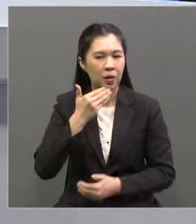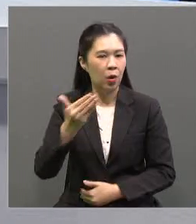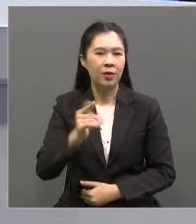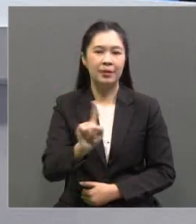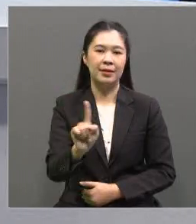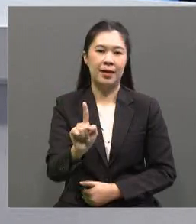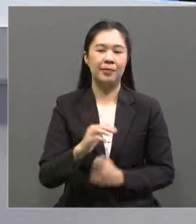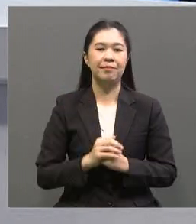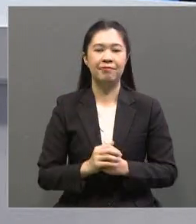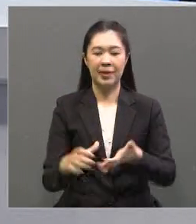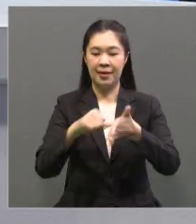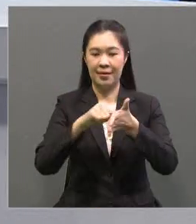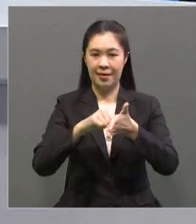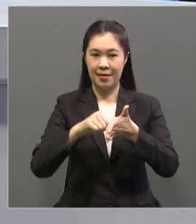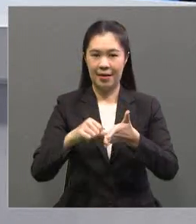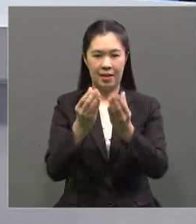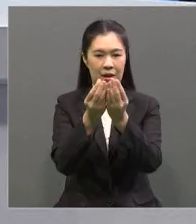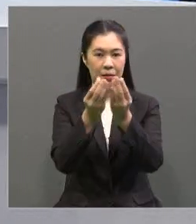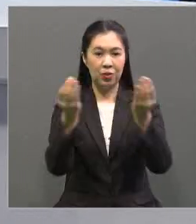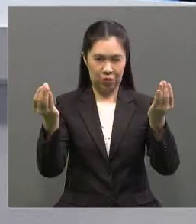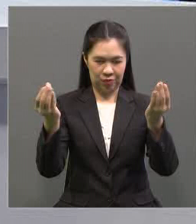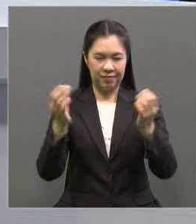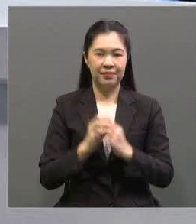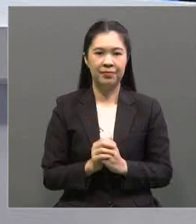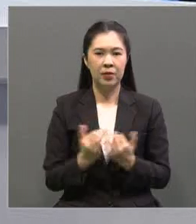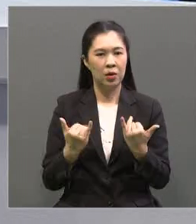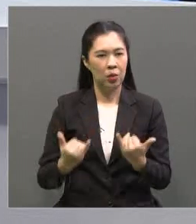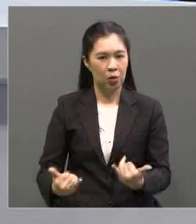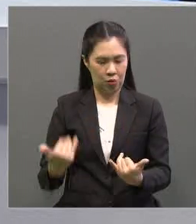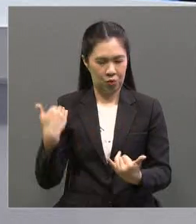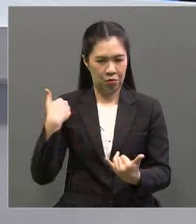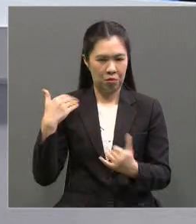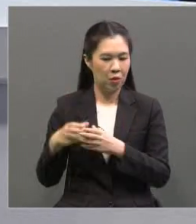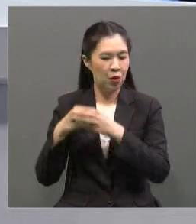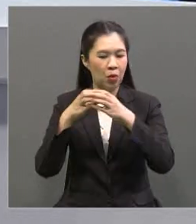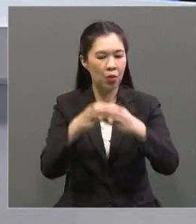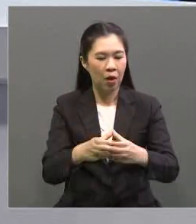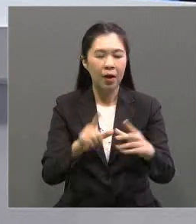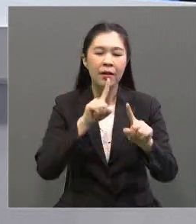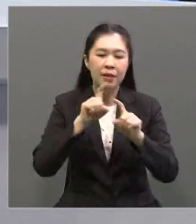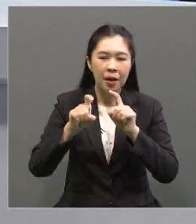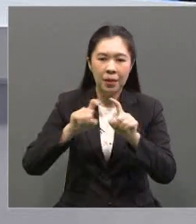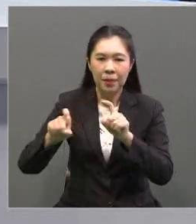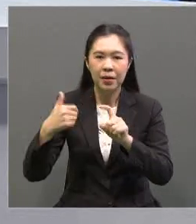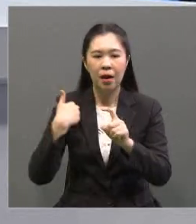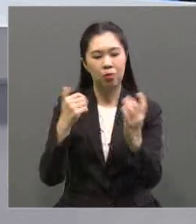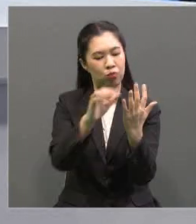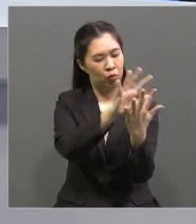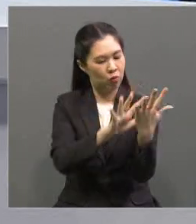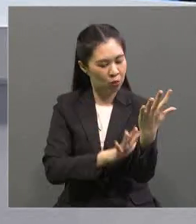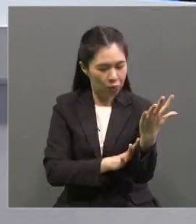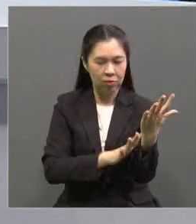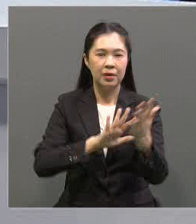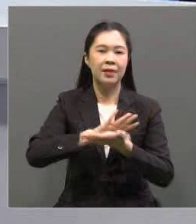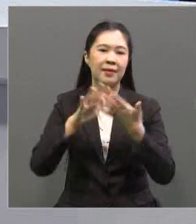ก็คือเรื่องของการแก้ไขรัฐธรรมนูญที่ก่อนหน้านี้มีการลงพื้นที่ไปนะคะสอบถามประชามติทั้ง4ภาคแล้วเรียบร้อยเล